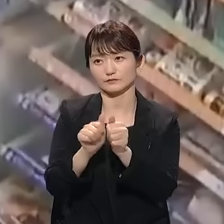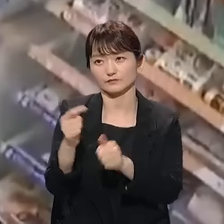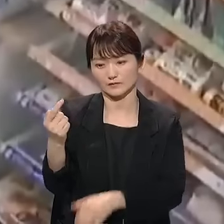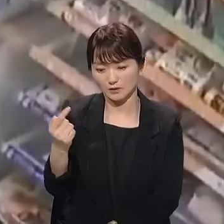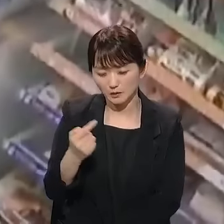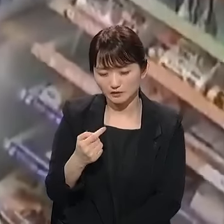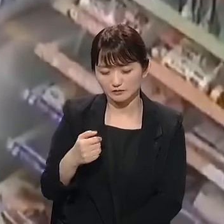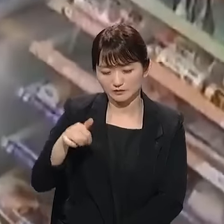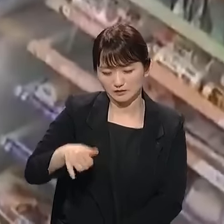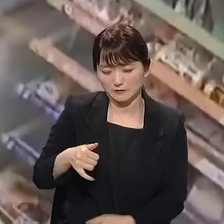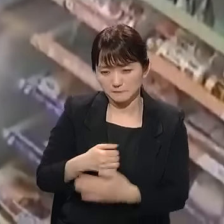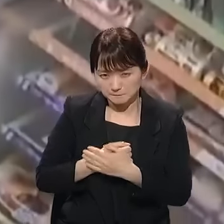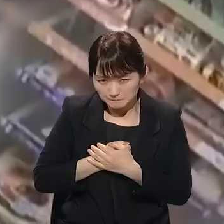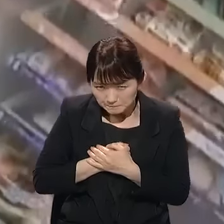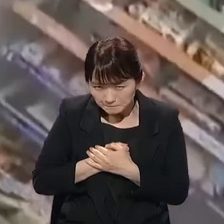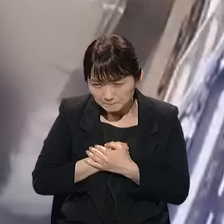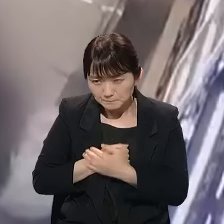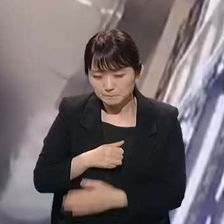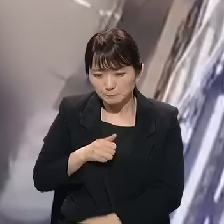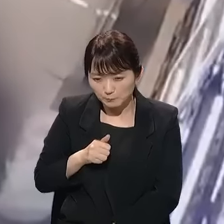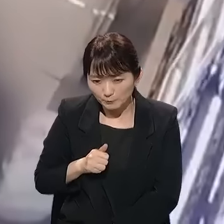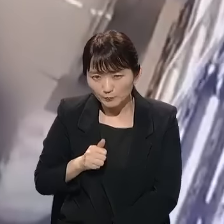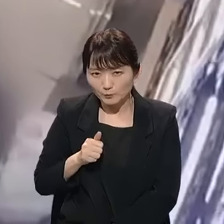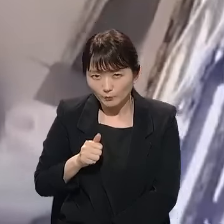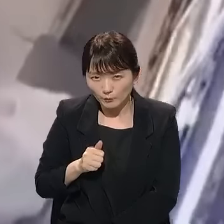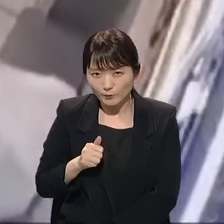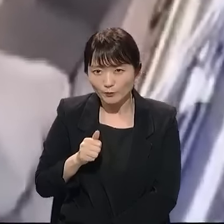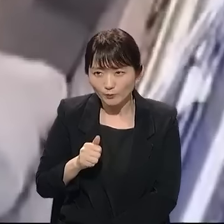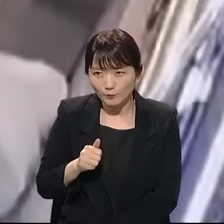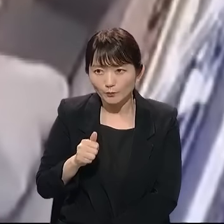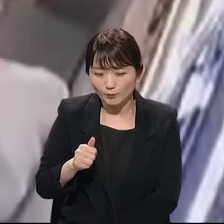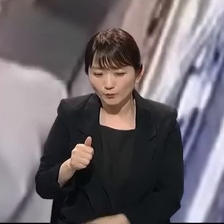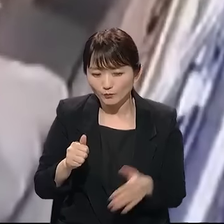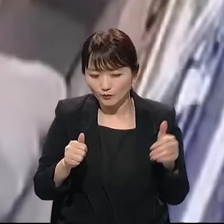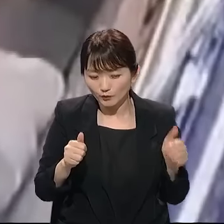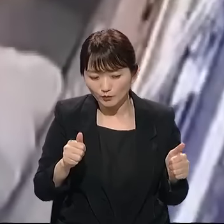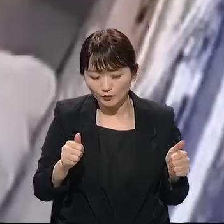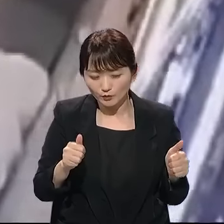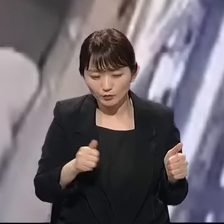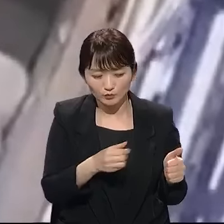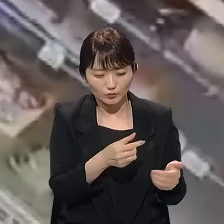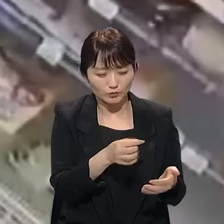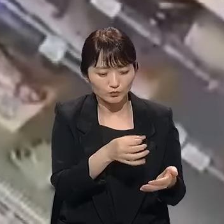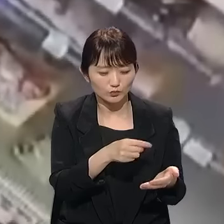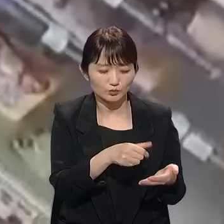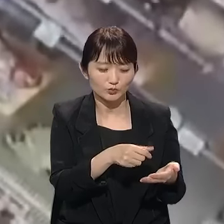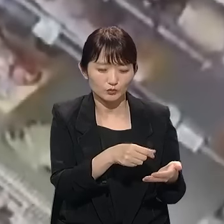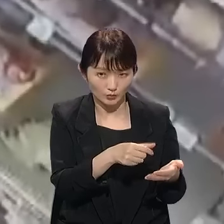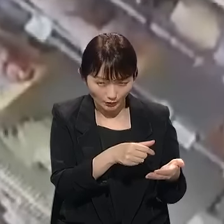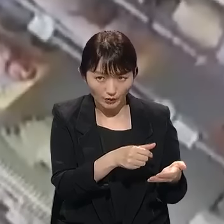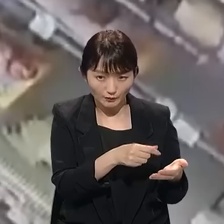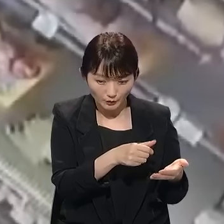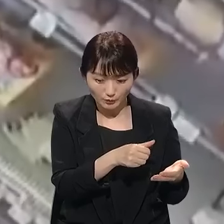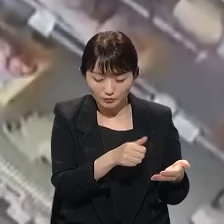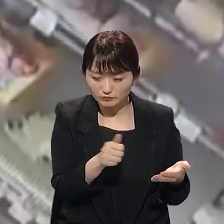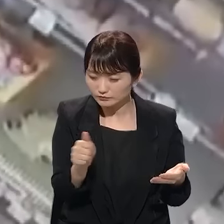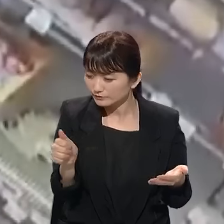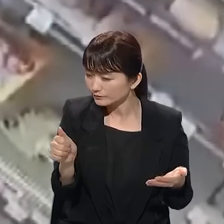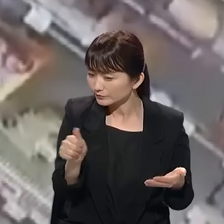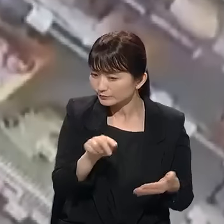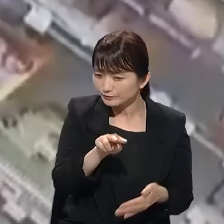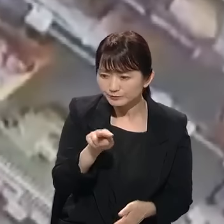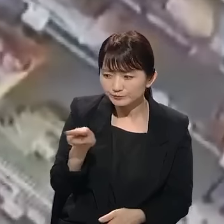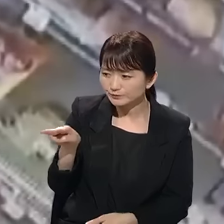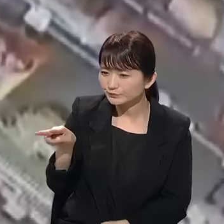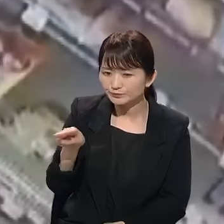끌어안고 조심조심 살금살금 입장. 자, 사장님은 카운터 돈 정리하느라 여념이 없고 그 남성은 이리 기웃 저리 기웃